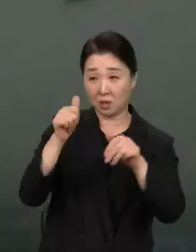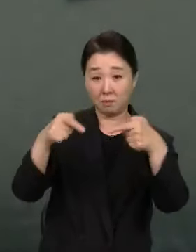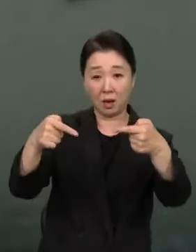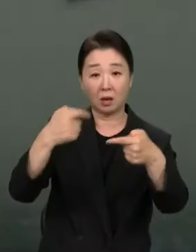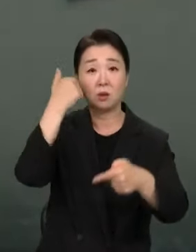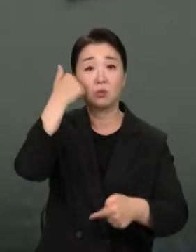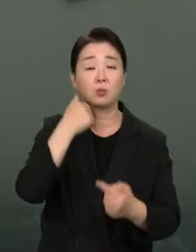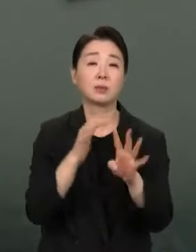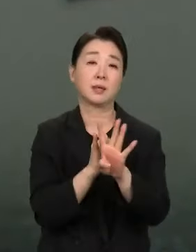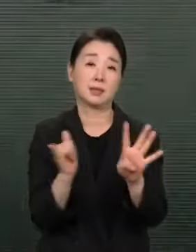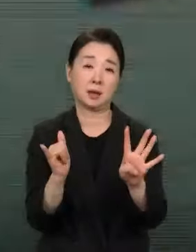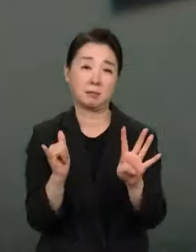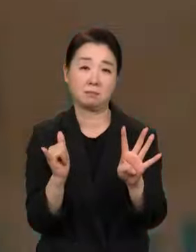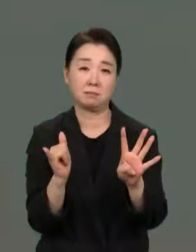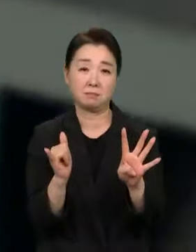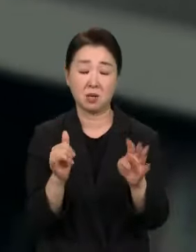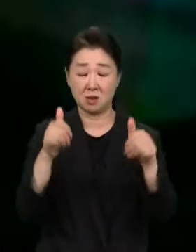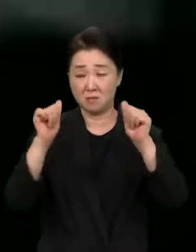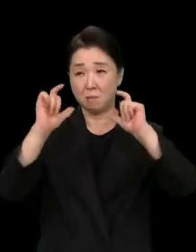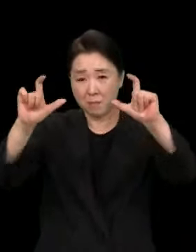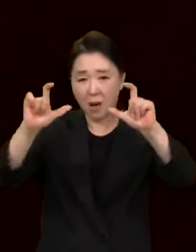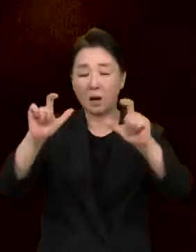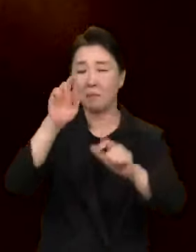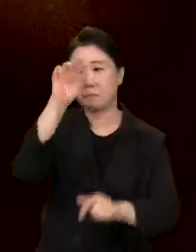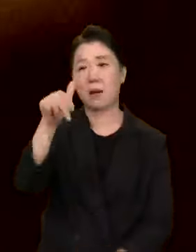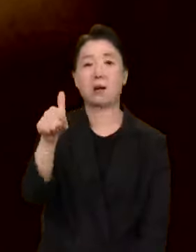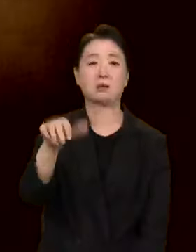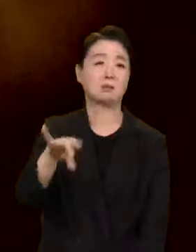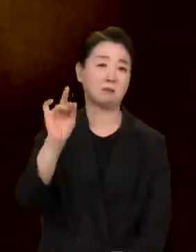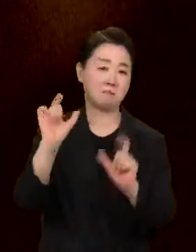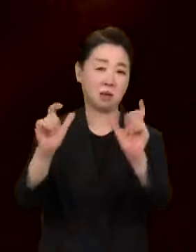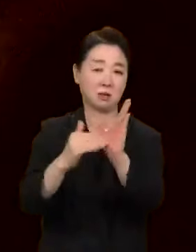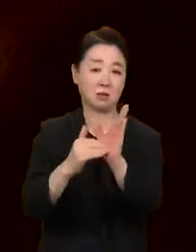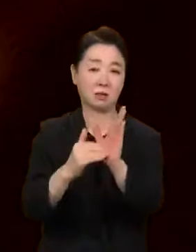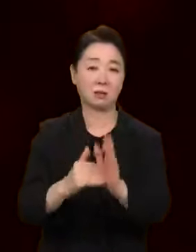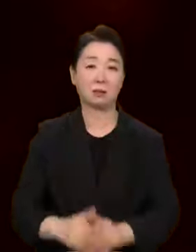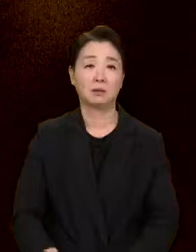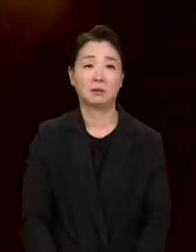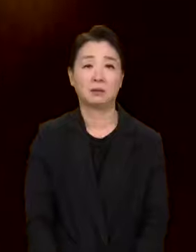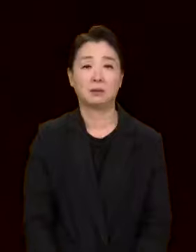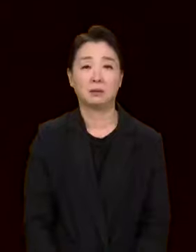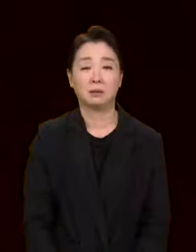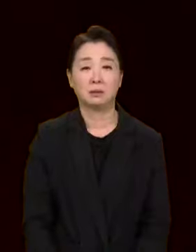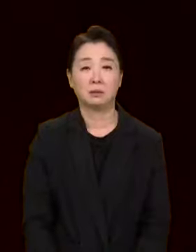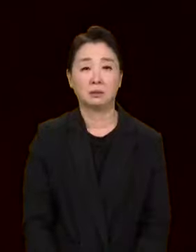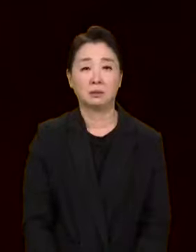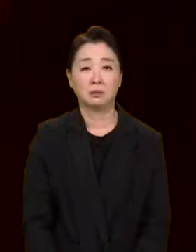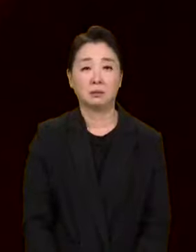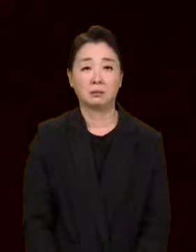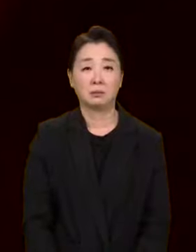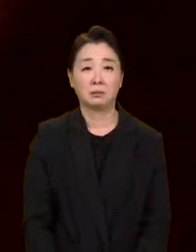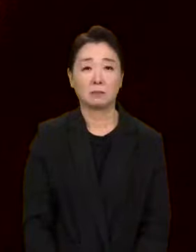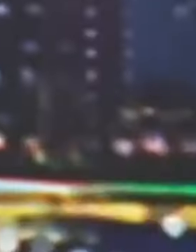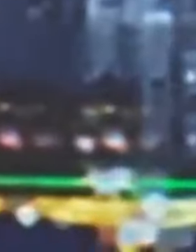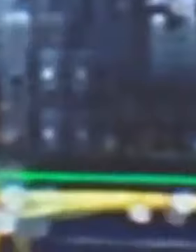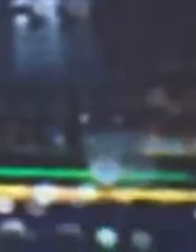사람은 모두 네명으로 선고가 이루어진 건 박씨가 처음입니다 입니다 jtbc 여도현입니다